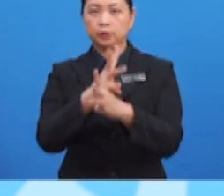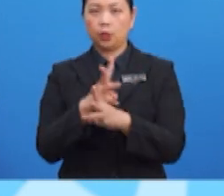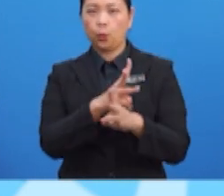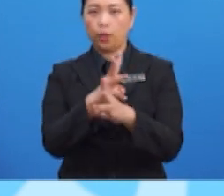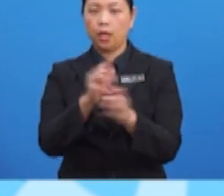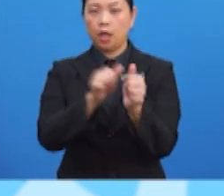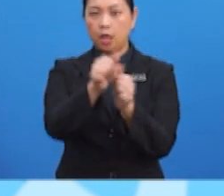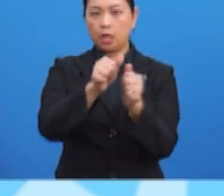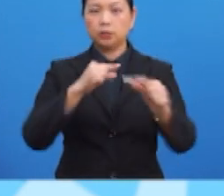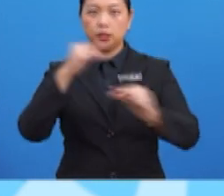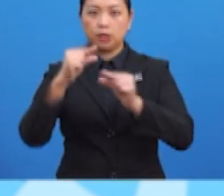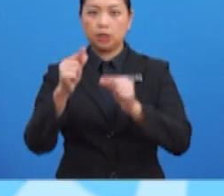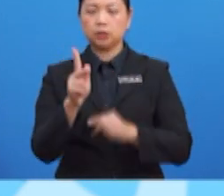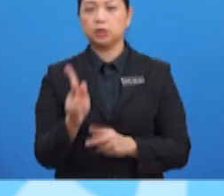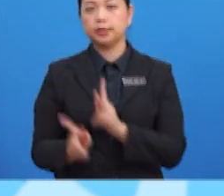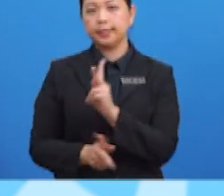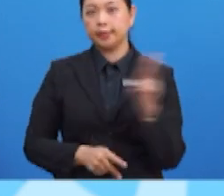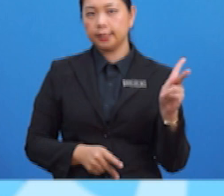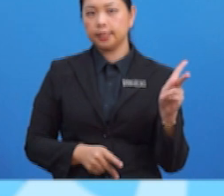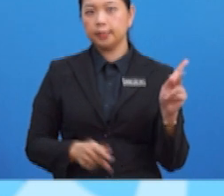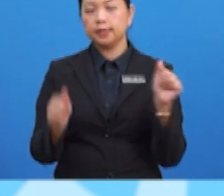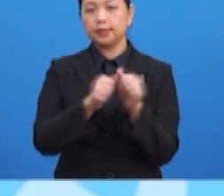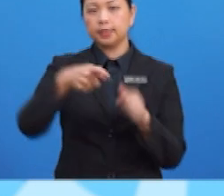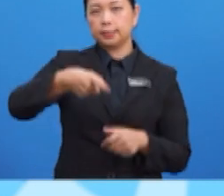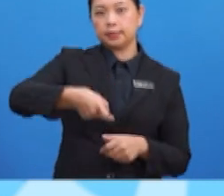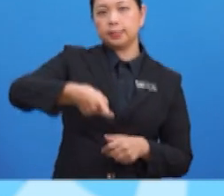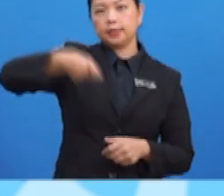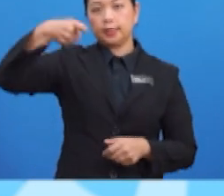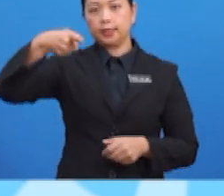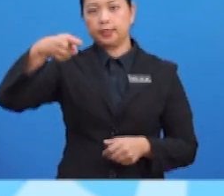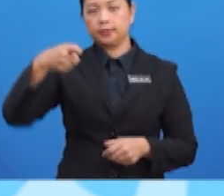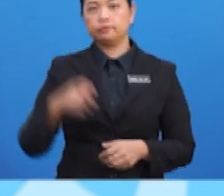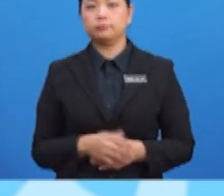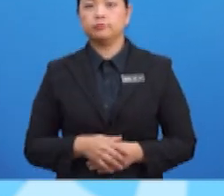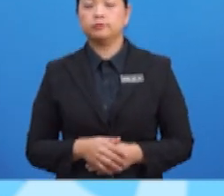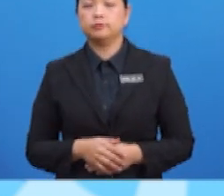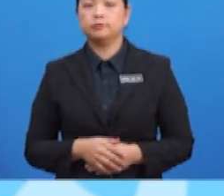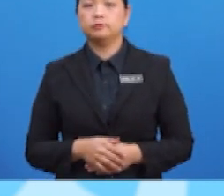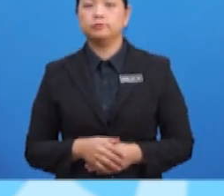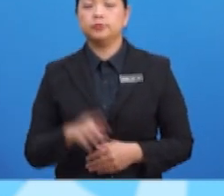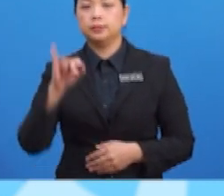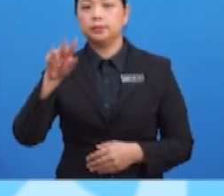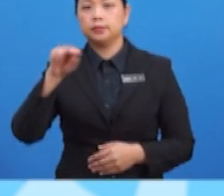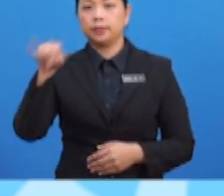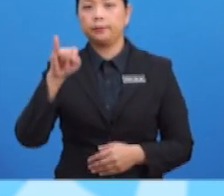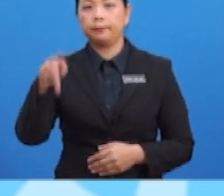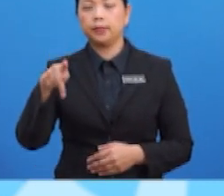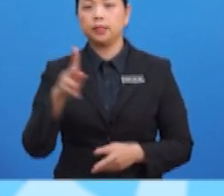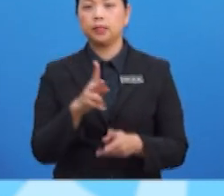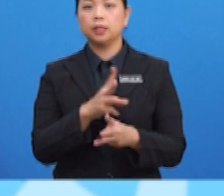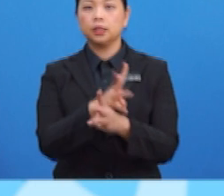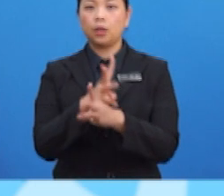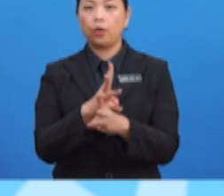menarik tuil. Injap kawalan aliran berfungsi untuk mengawal kelajuan pergerakan